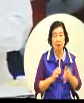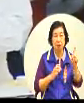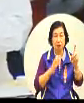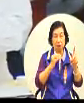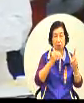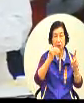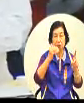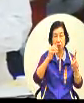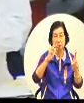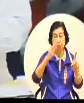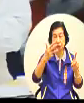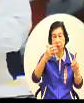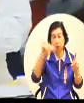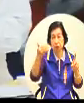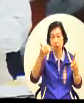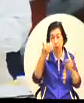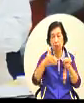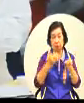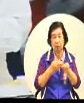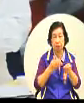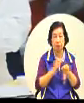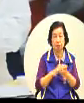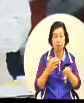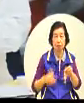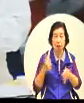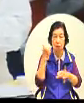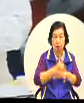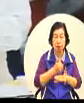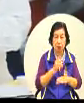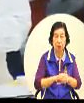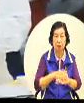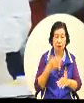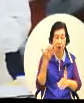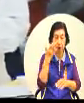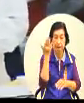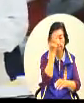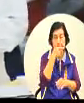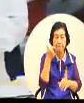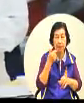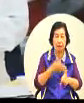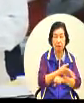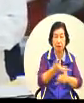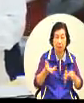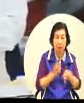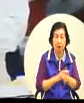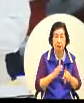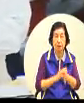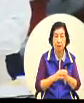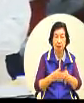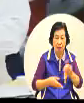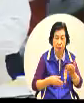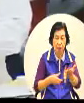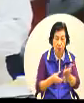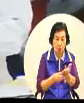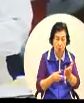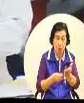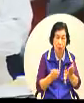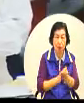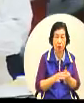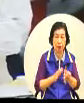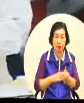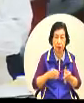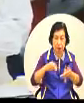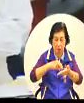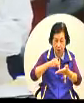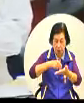1979年担任美丽岛杂志社编辑委员，37年前美